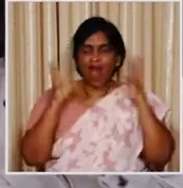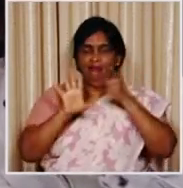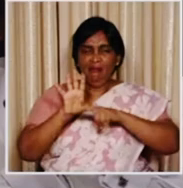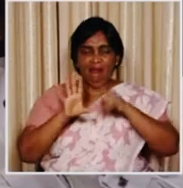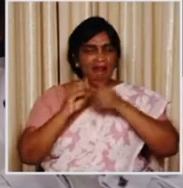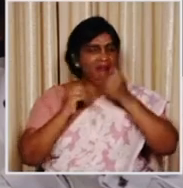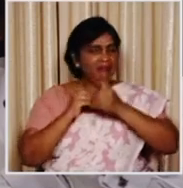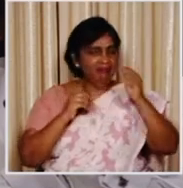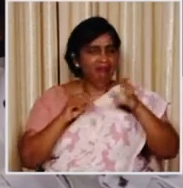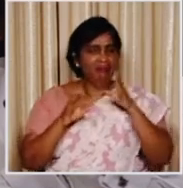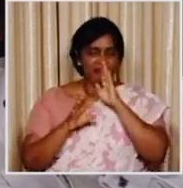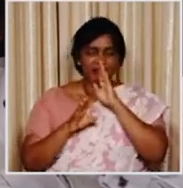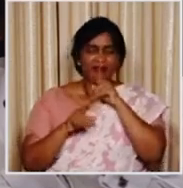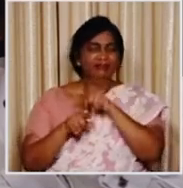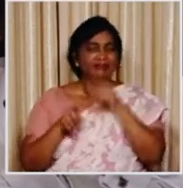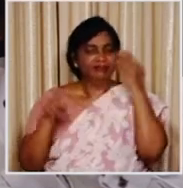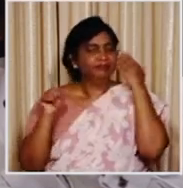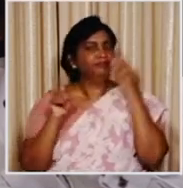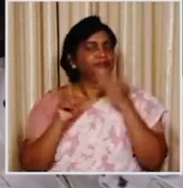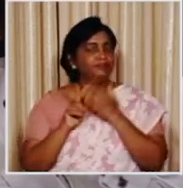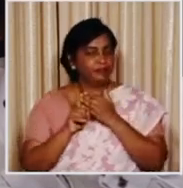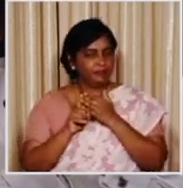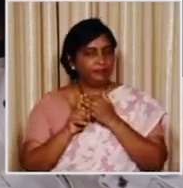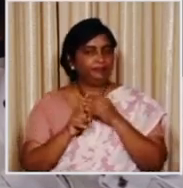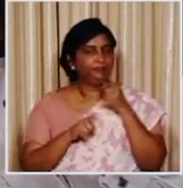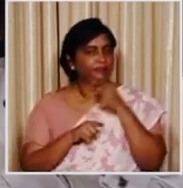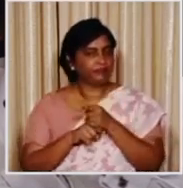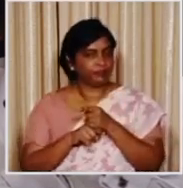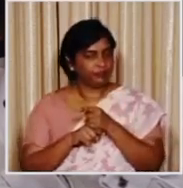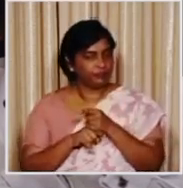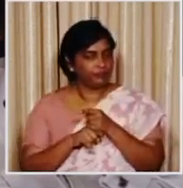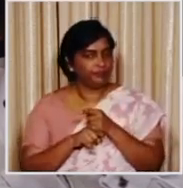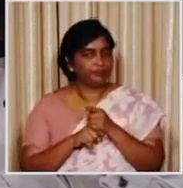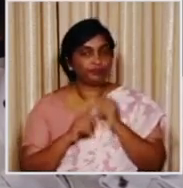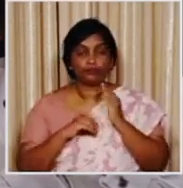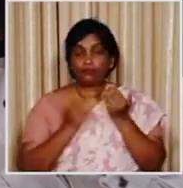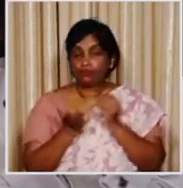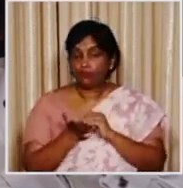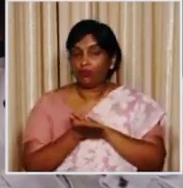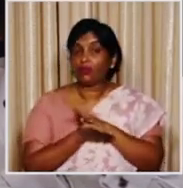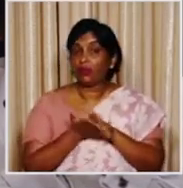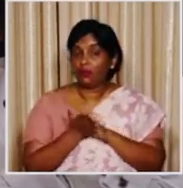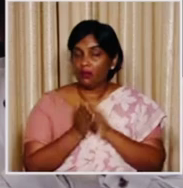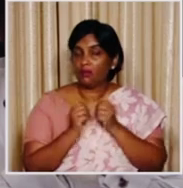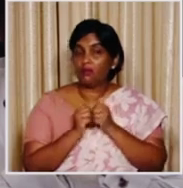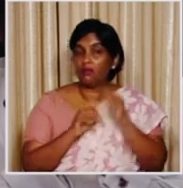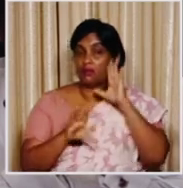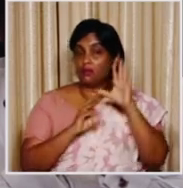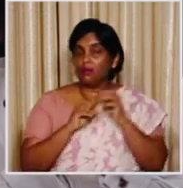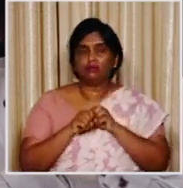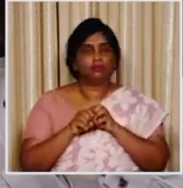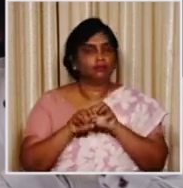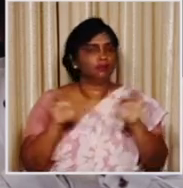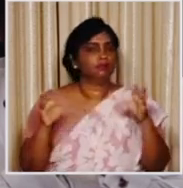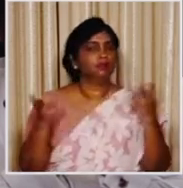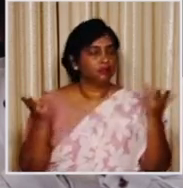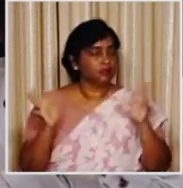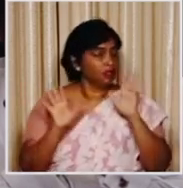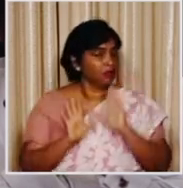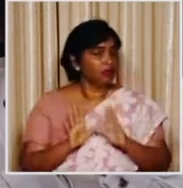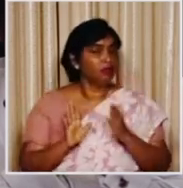පවත්ව යද්දී ඒ පිළිබඳව ඒ යාවත් කාලීනව ඒ තොරතුරු යන්නේ නැහැ නමුත්